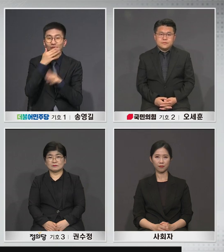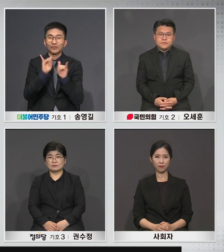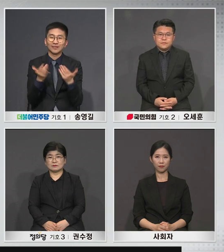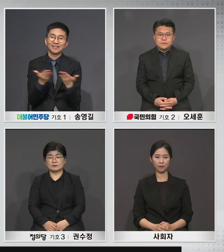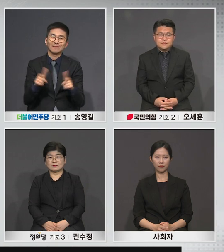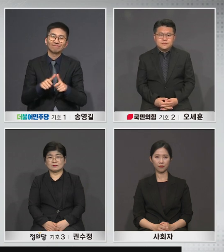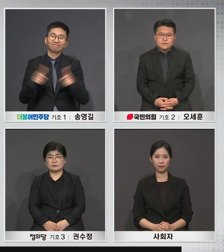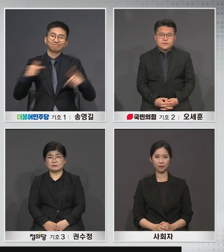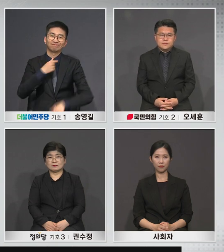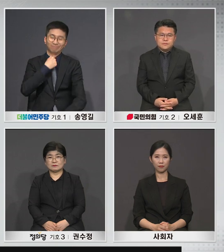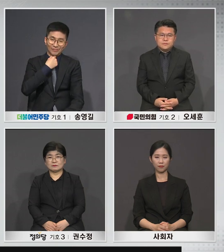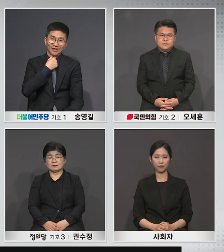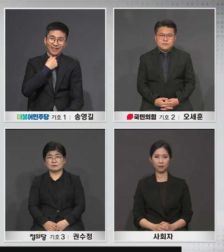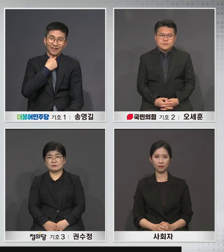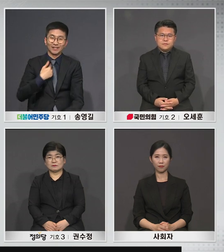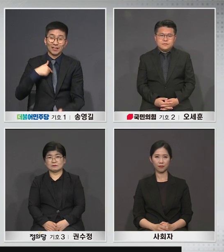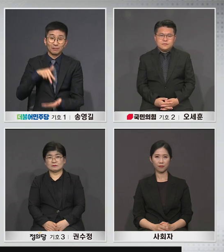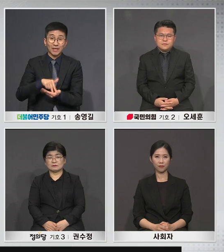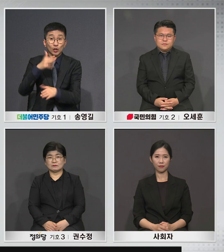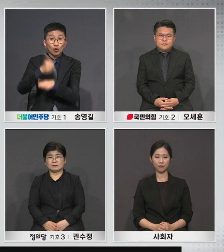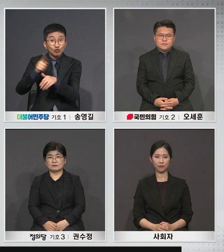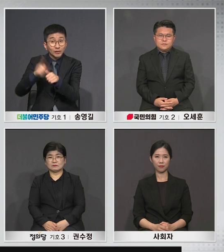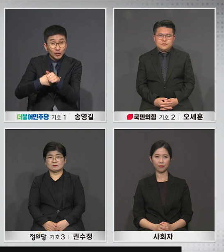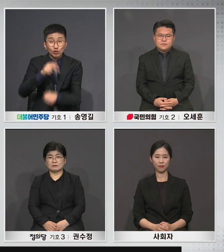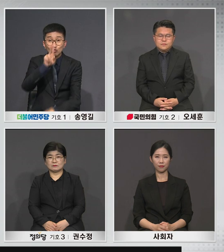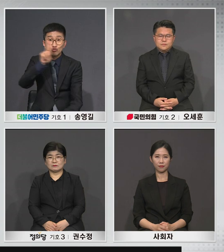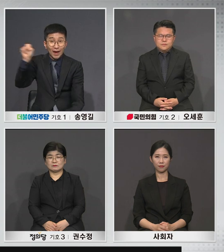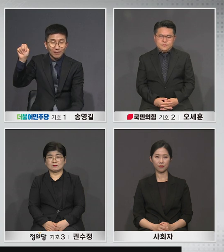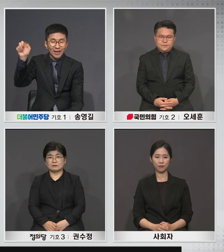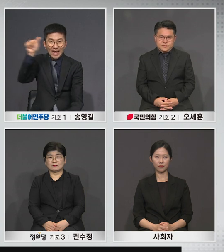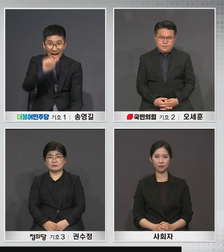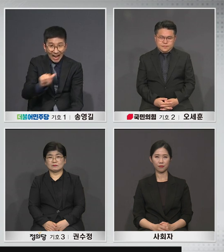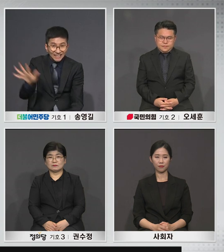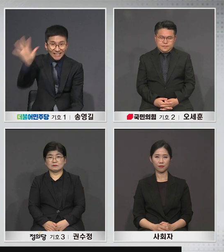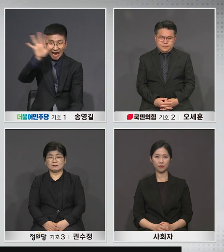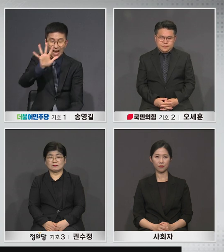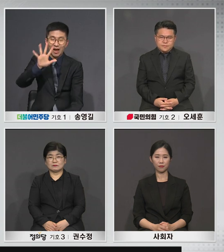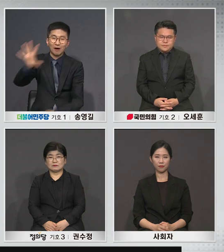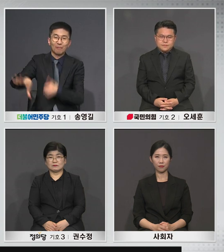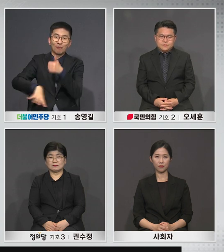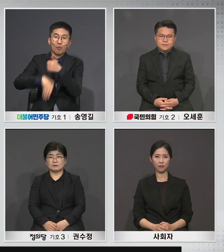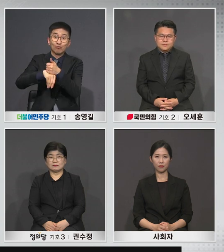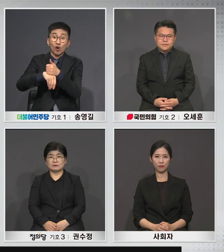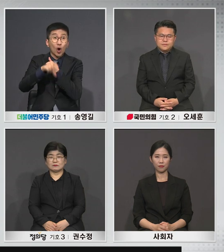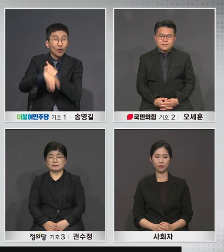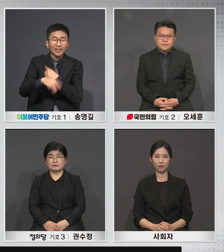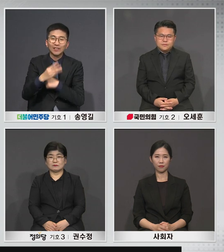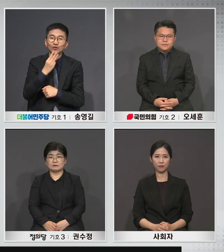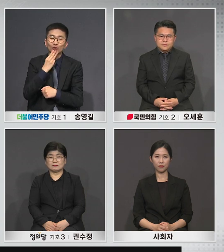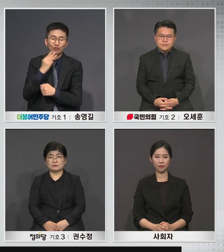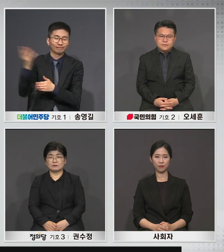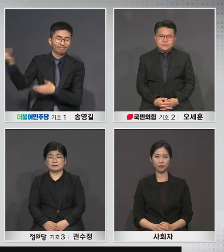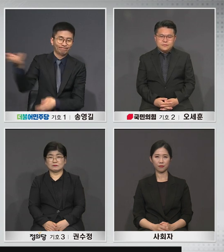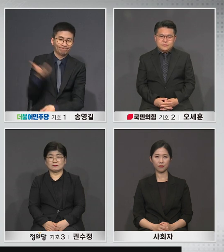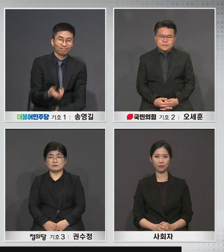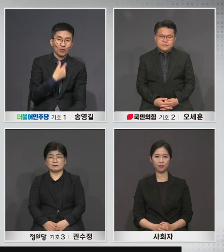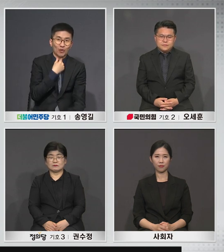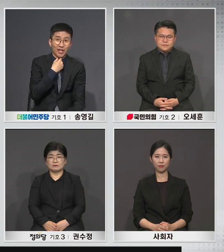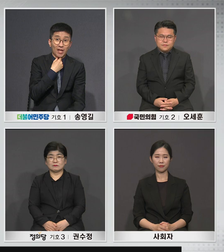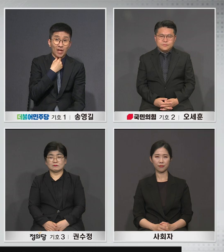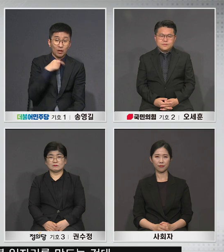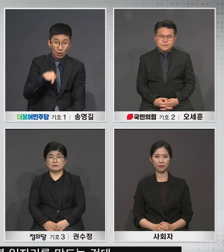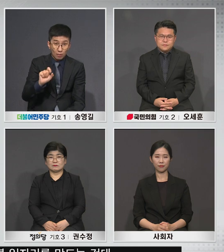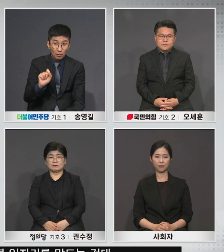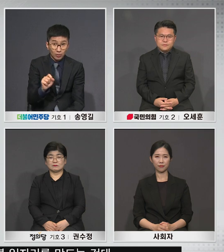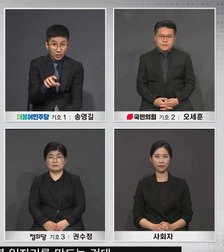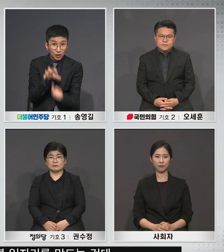그 핵심이 바로 유엔아시아본부 유치입니다. 유엔아시아본부를 서울에 유치하게 되면 남북 평화를 담보하는 계기가 될